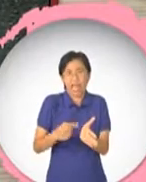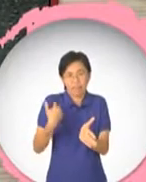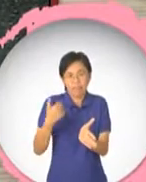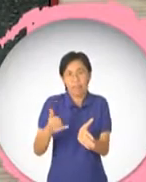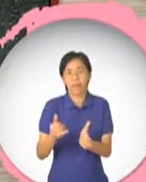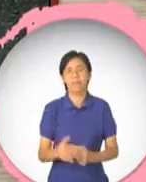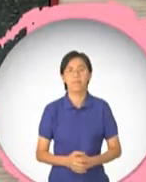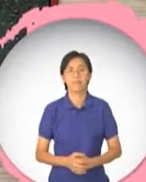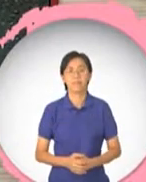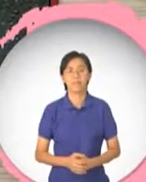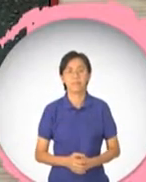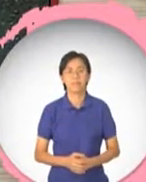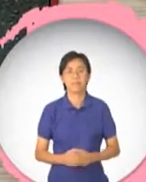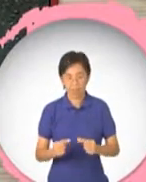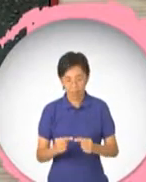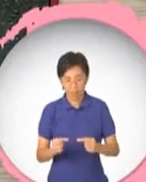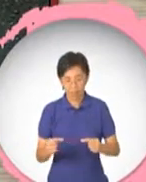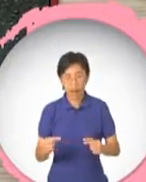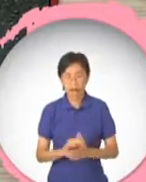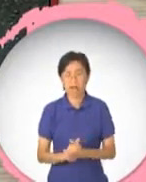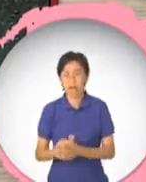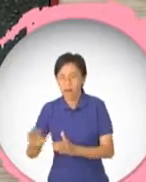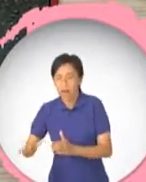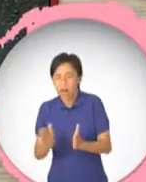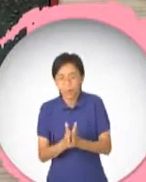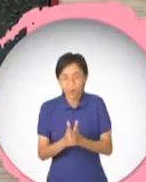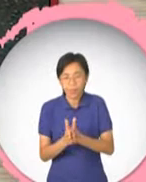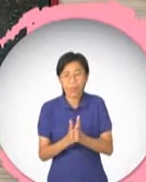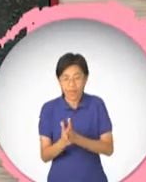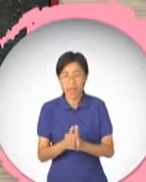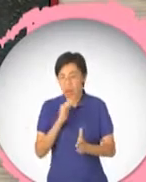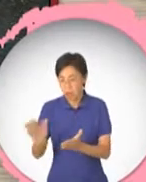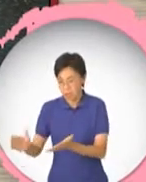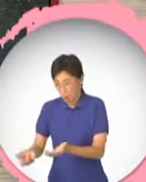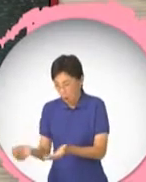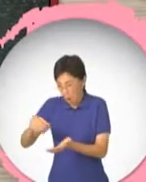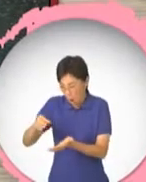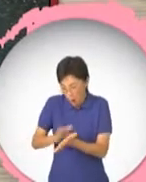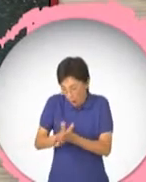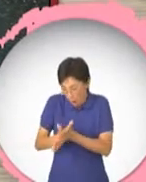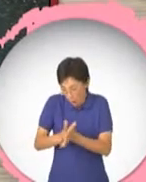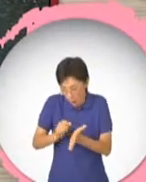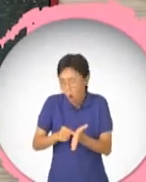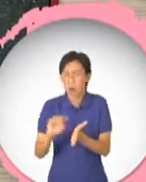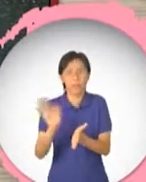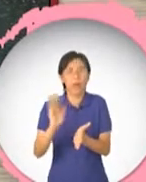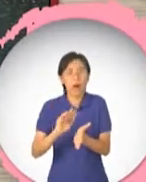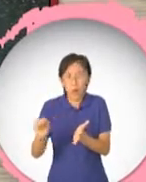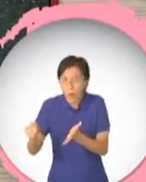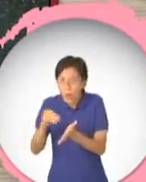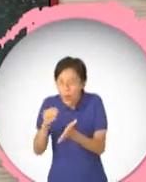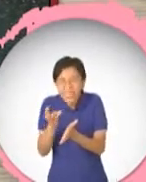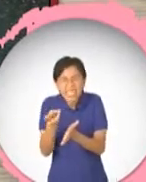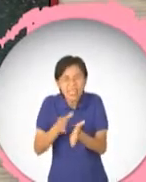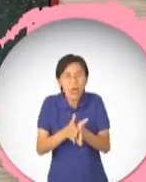นะคะเวลาใช้แป้งนวลใช้เพียงเล็กน้อยนะคะใช้ช่วยได้แต่ว่าถ้าใช้มากเกินไปจะทำให้ขนมที่ได ้ มีลักษณะแห้งแล้วก็กระด้างนะ